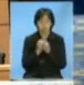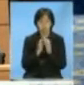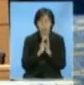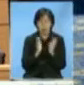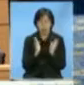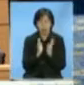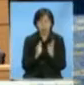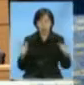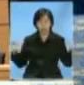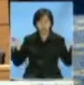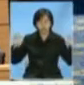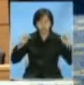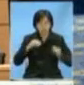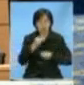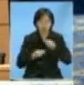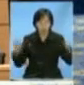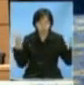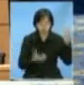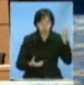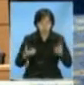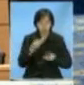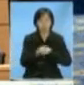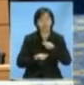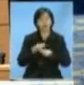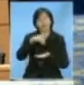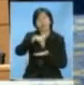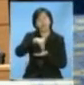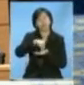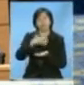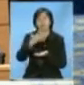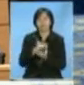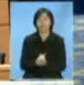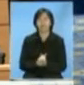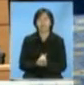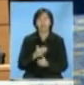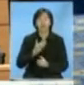ดแต่ไม่มีตลาดกลางนะครับผมเรียนบอกกับท่านประธานว่าผมได้